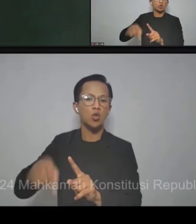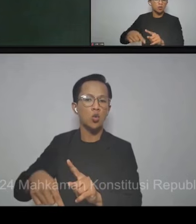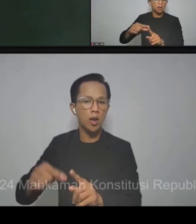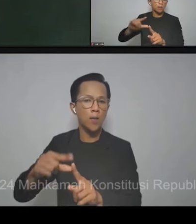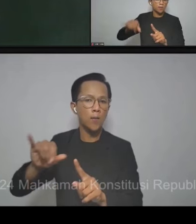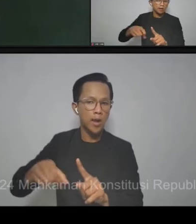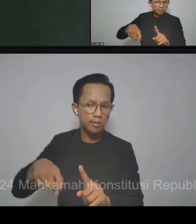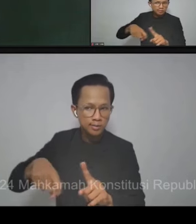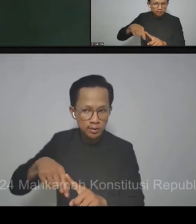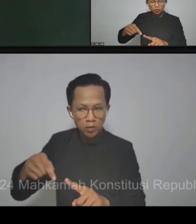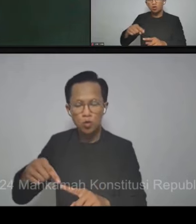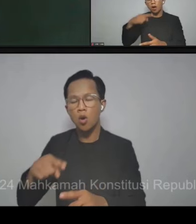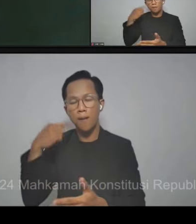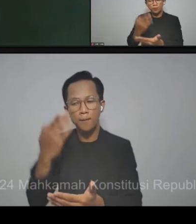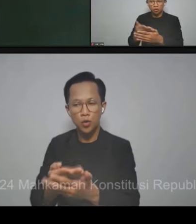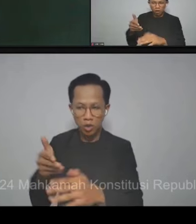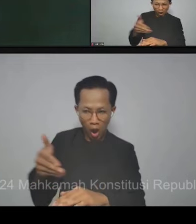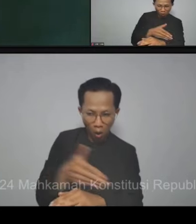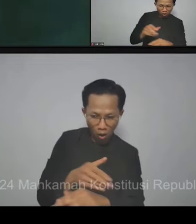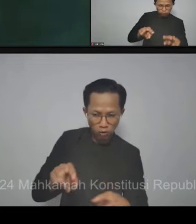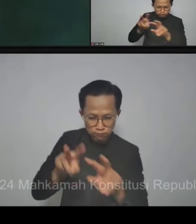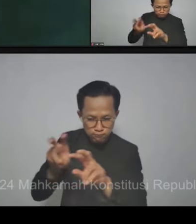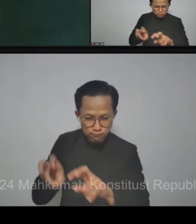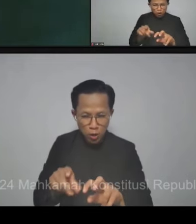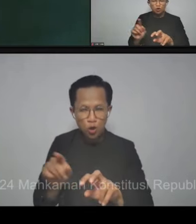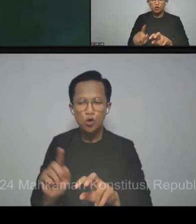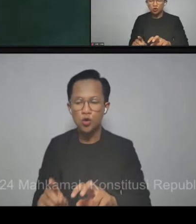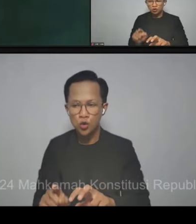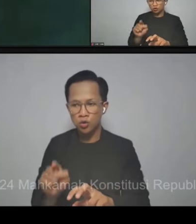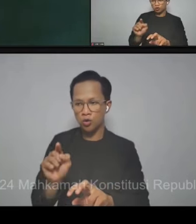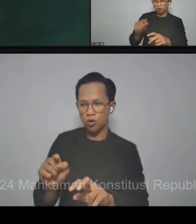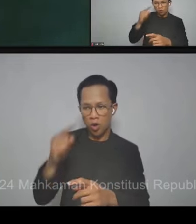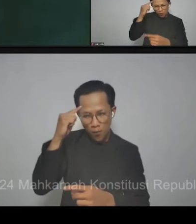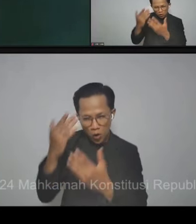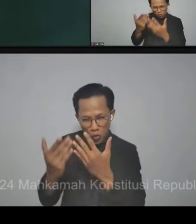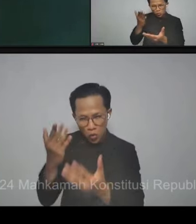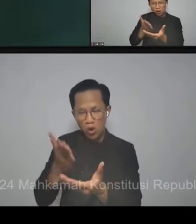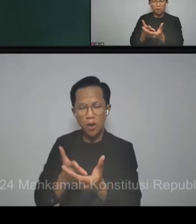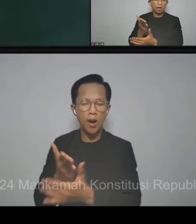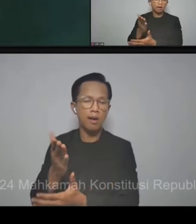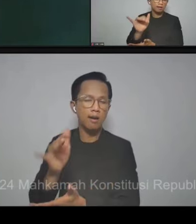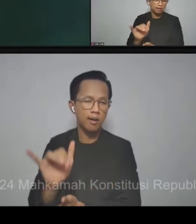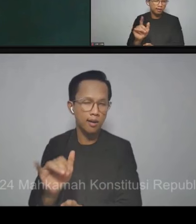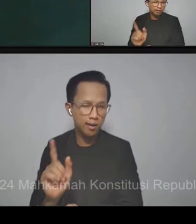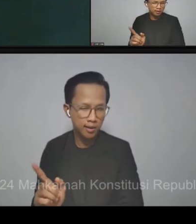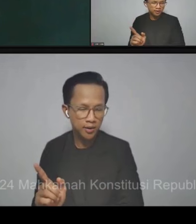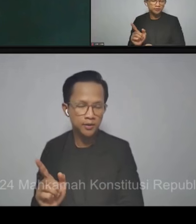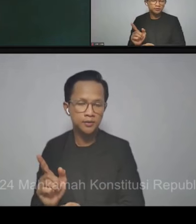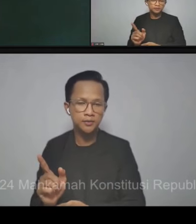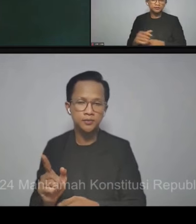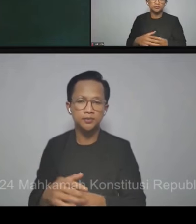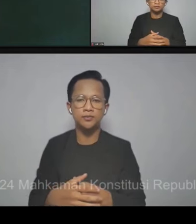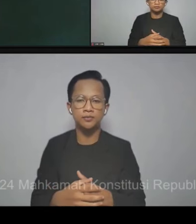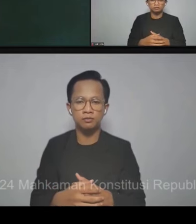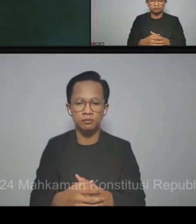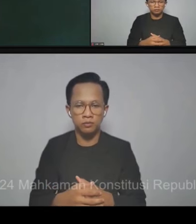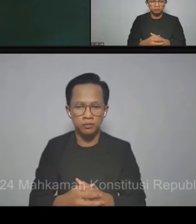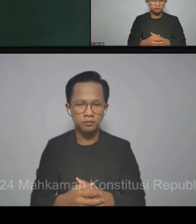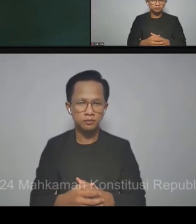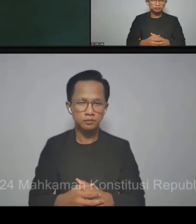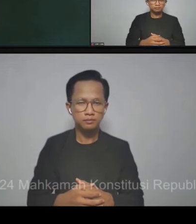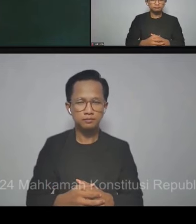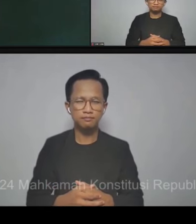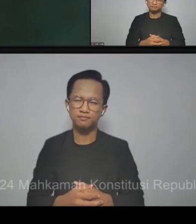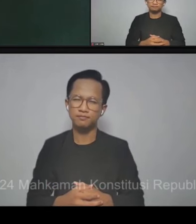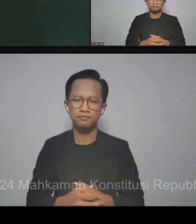sebelum penyidikan dalam menangani dugaan pelanggaran di bidang perpajakan dengan menggunakan kewenangan yang mengandung tindakan upaya paksa